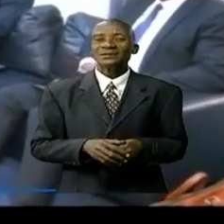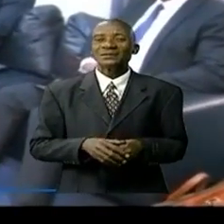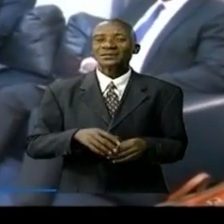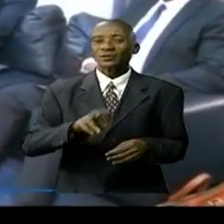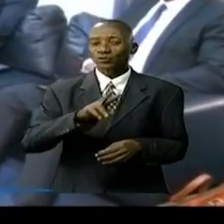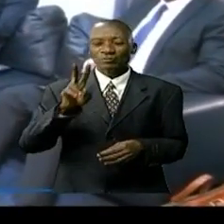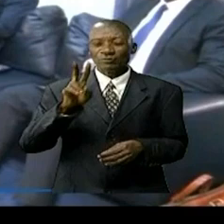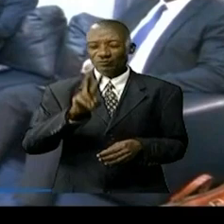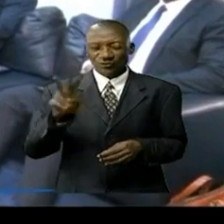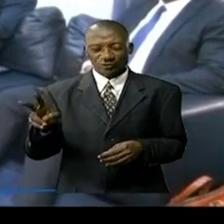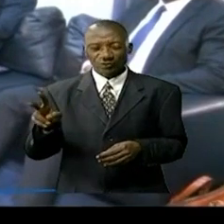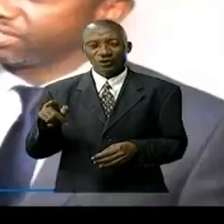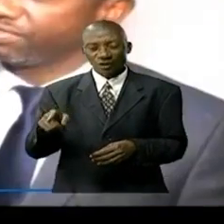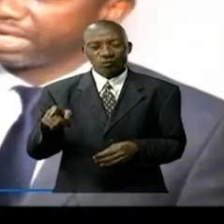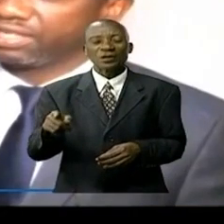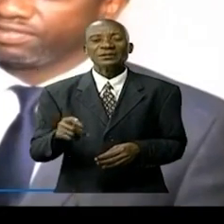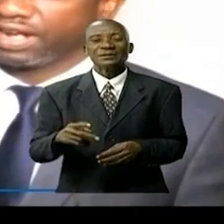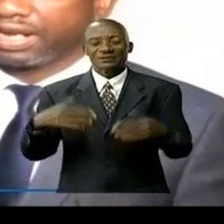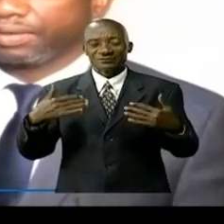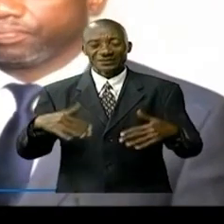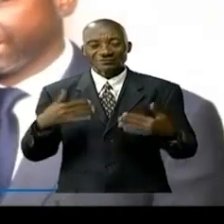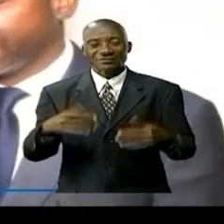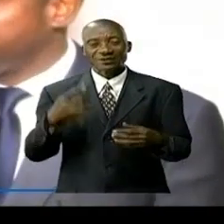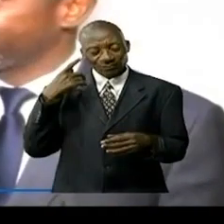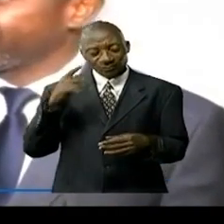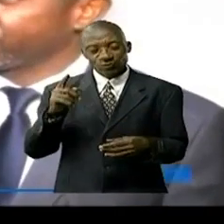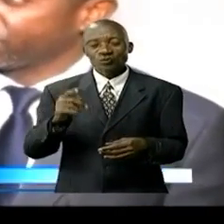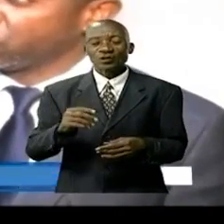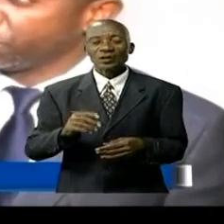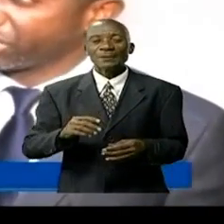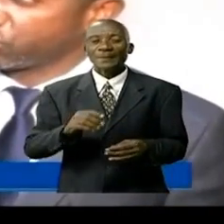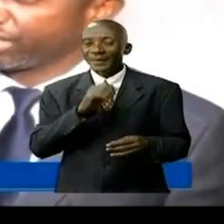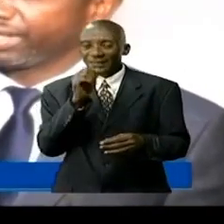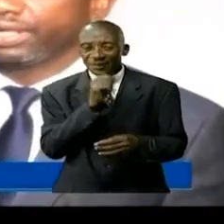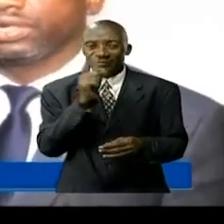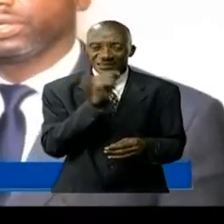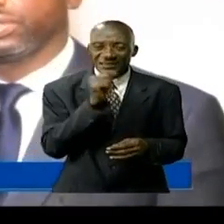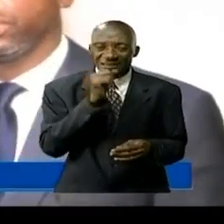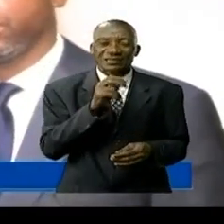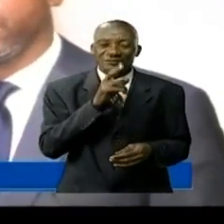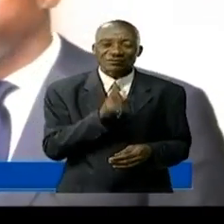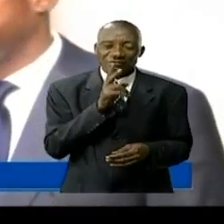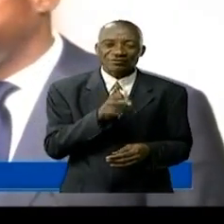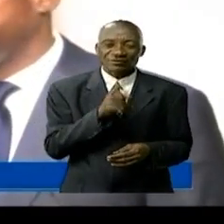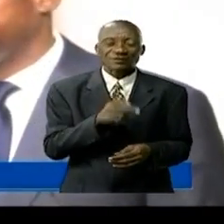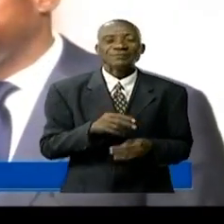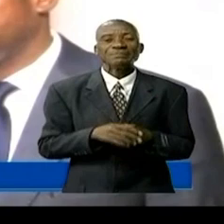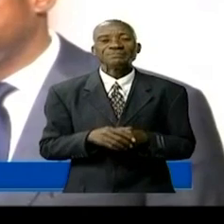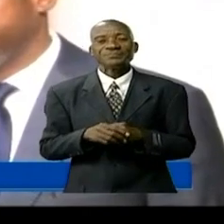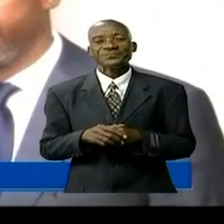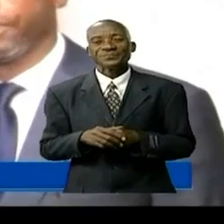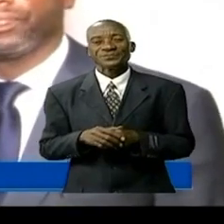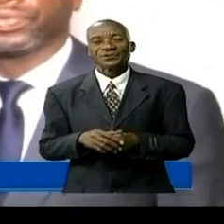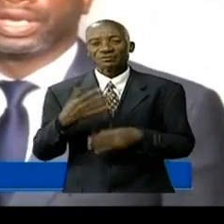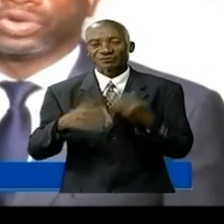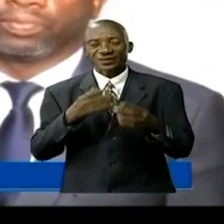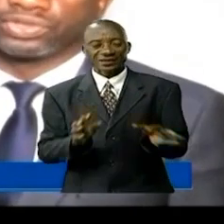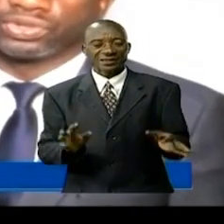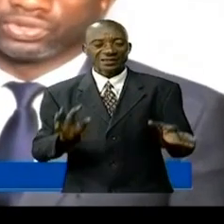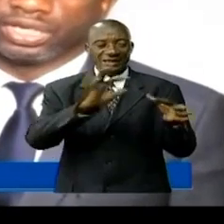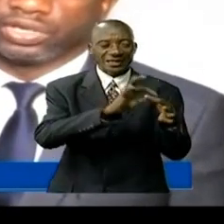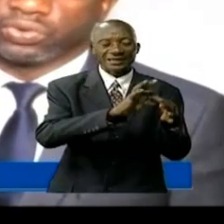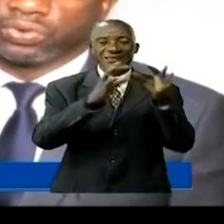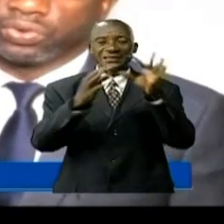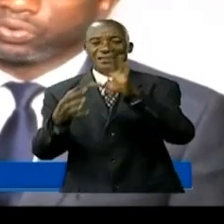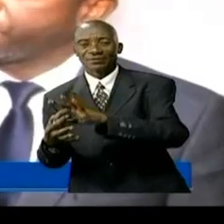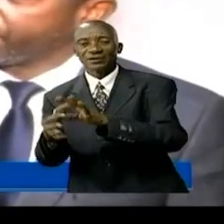culturelle pour l'Afrique. C'est un festival qui va tablir un sujet majeur, l'entrepreneuriat des jeunes. Et nous pensons